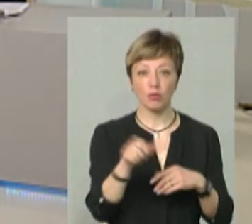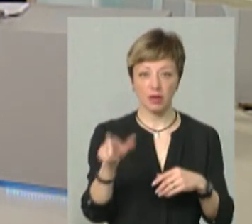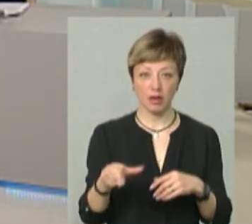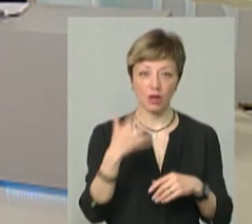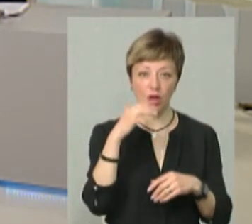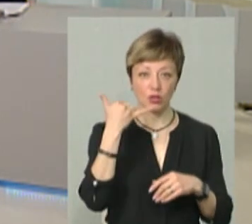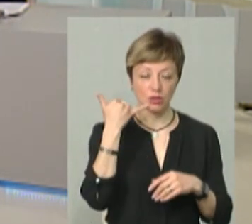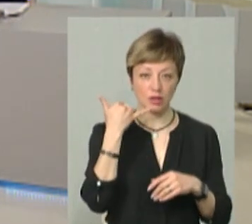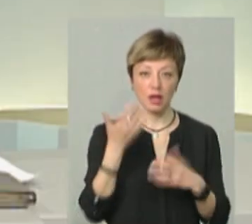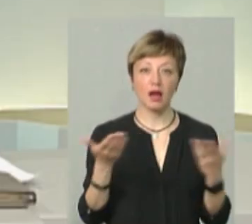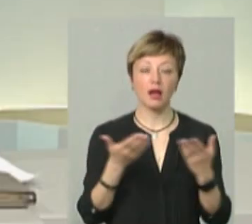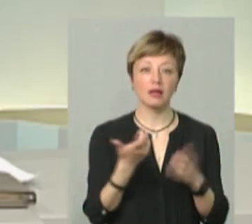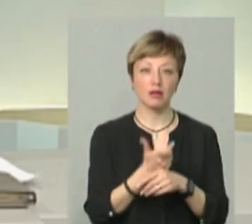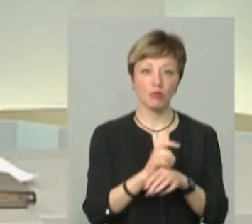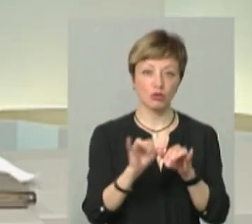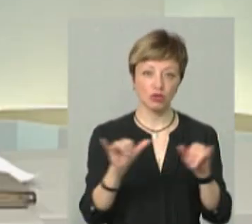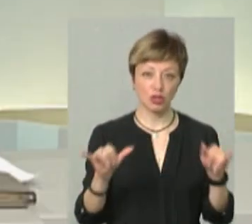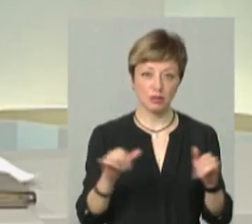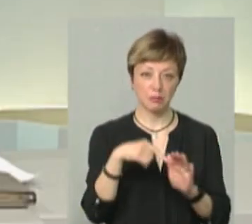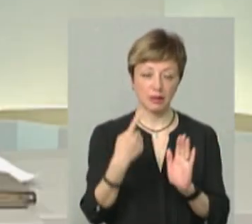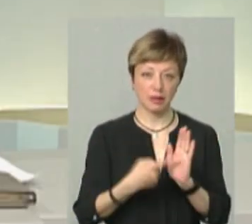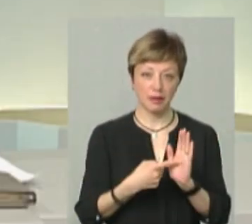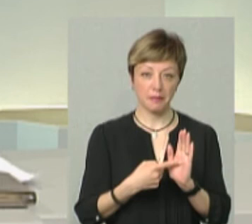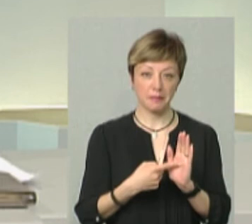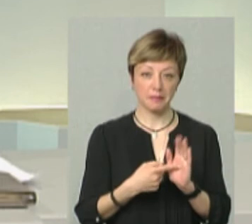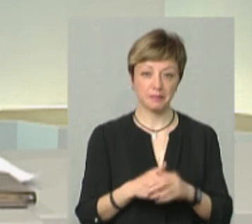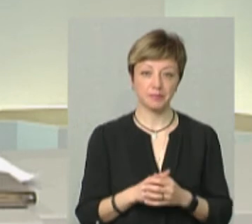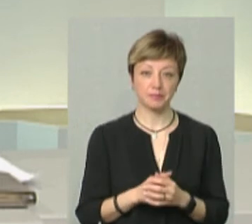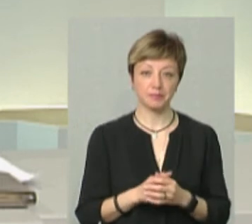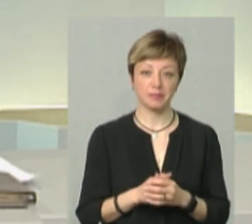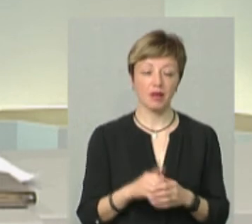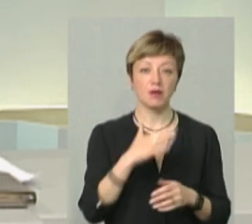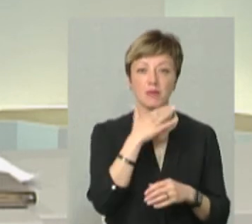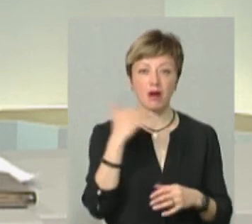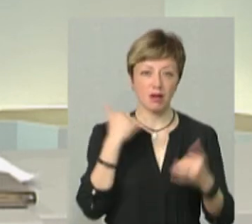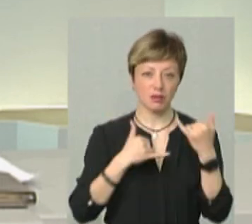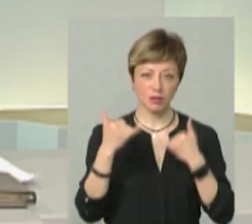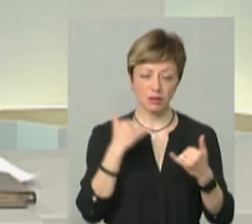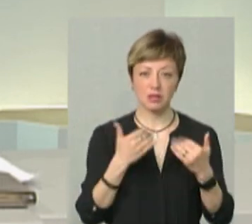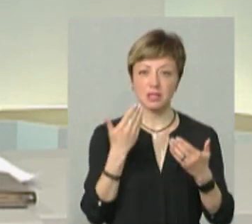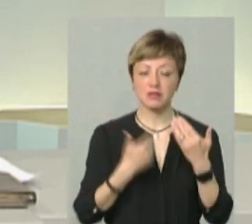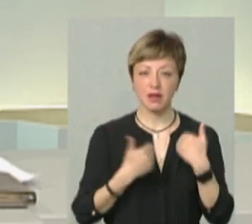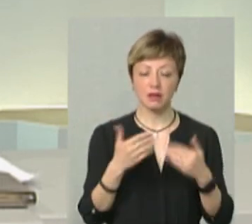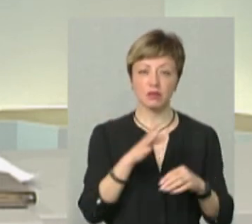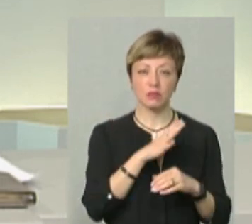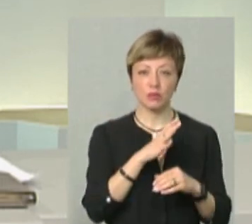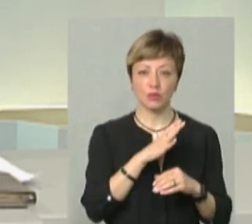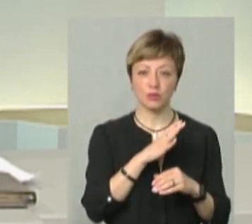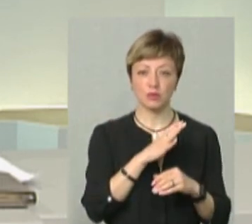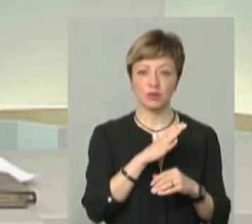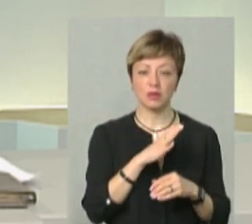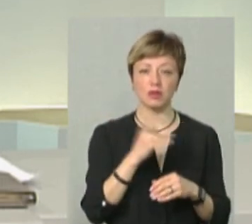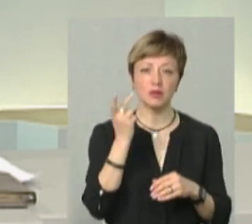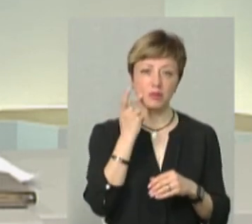на гарячу лінію? І які найпоширеніші запитання? Надійшло багато звернень.